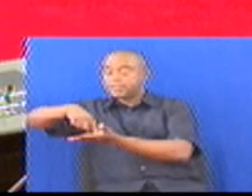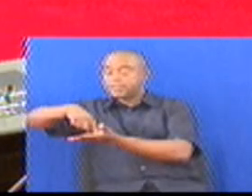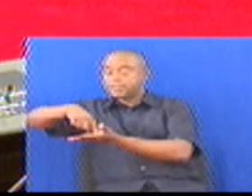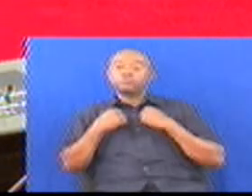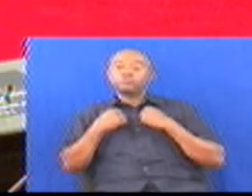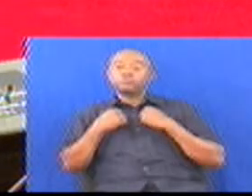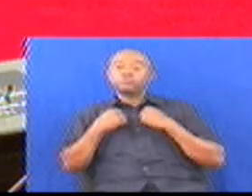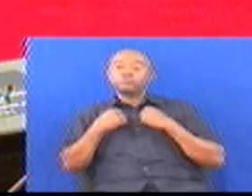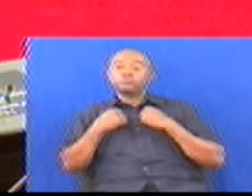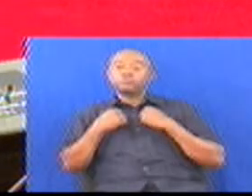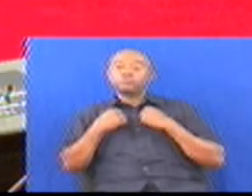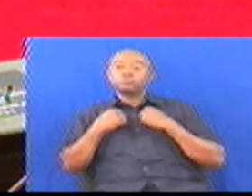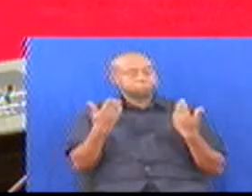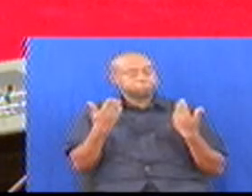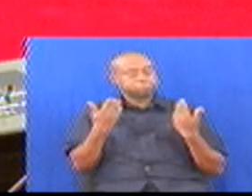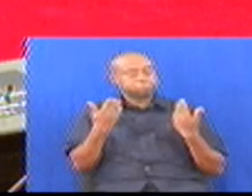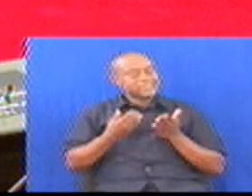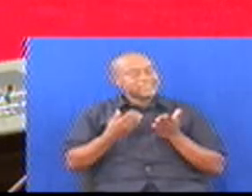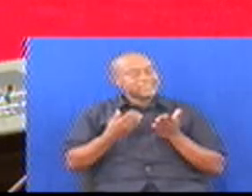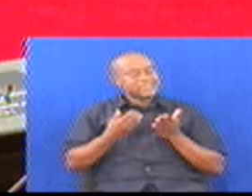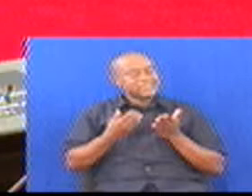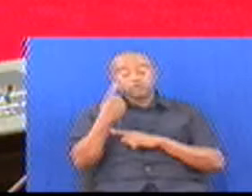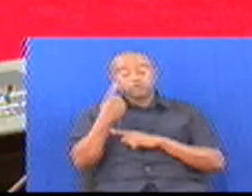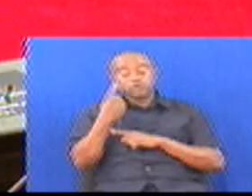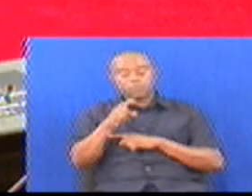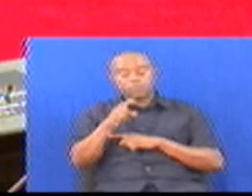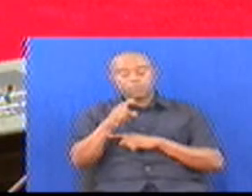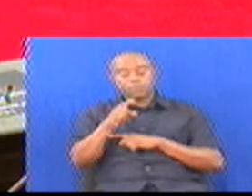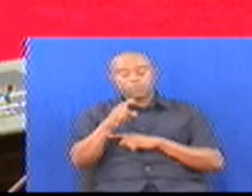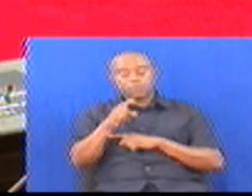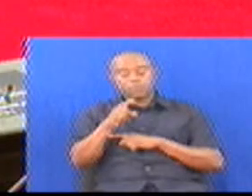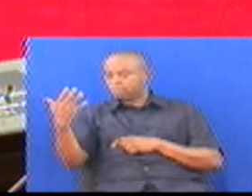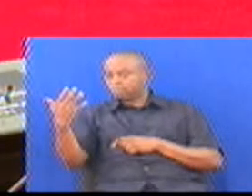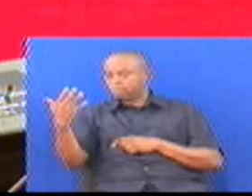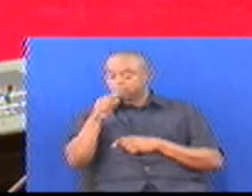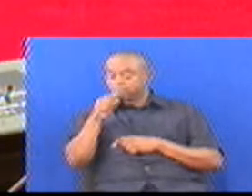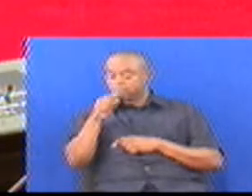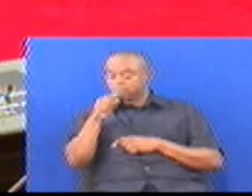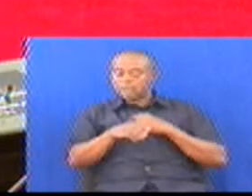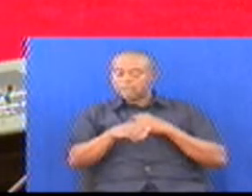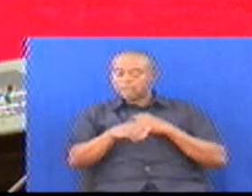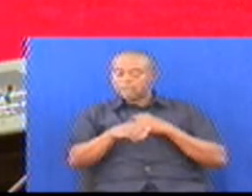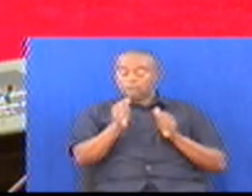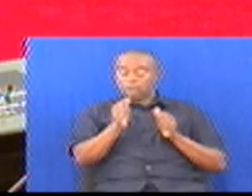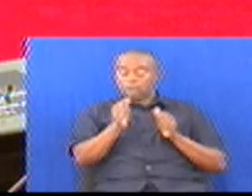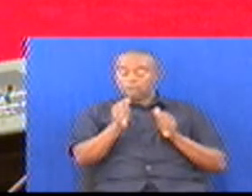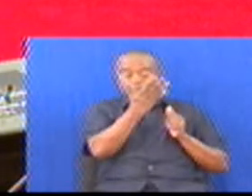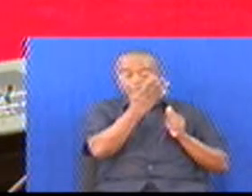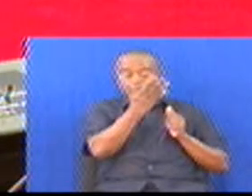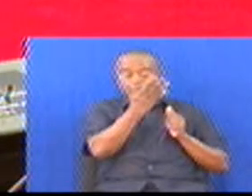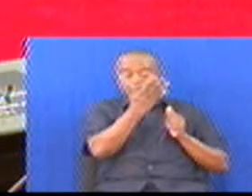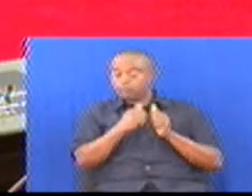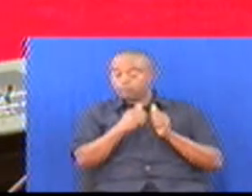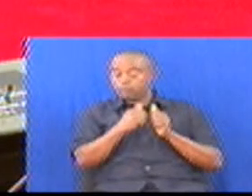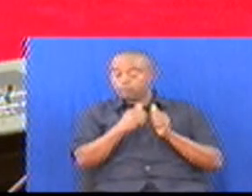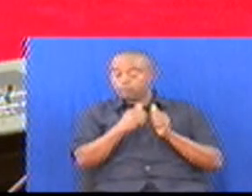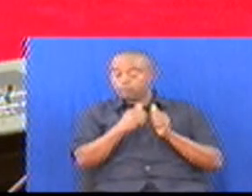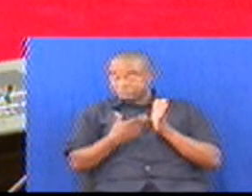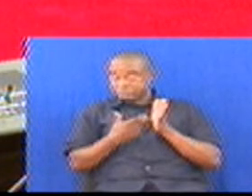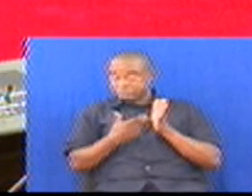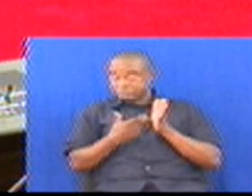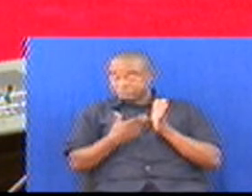ya maji umegharimu jumla ya shilingi trilioni 1.55 kati ya mwaka 2015-16 hadi